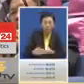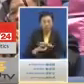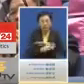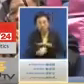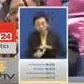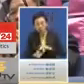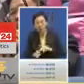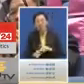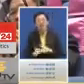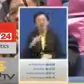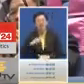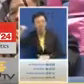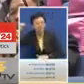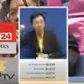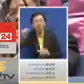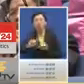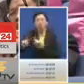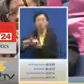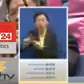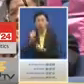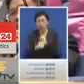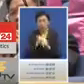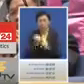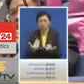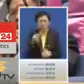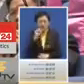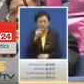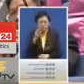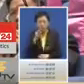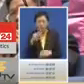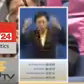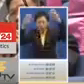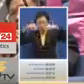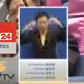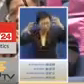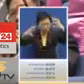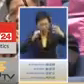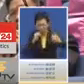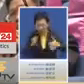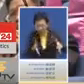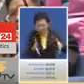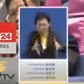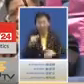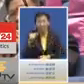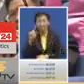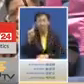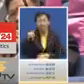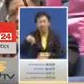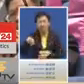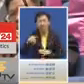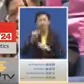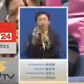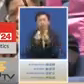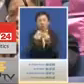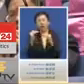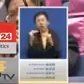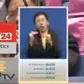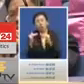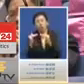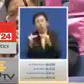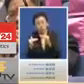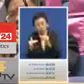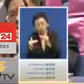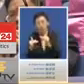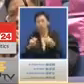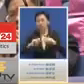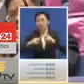น้อยปล้นจี้ฉกชิงวิ่งราวยิ่งปีนี้แรงหนักซ้ำเติมเขาอีก GDP ท่านก็จะหลุดลงไปอีกตัวเลขแล้ว